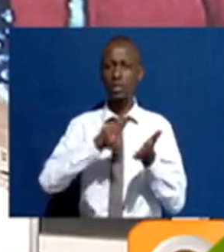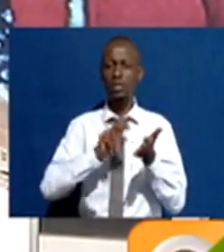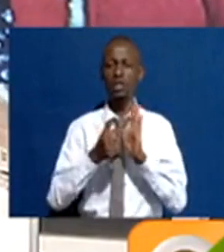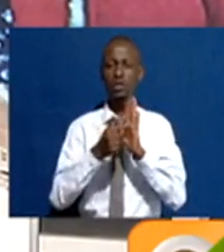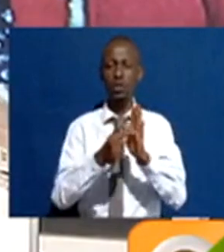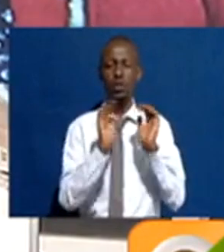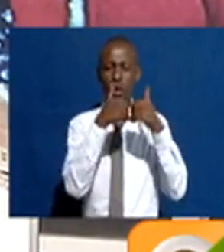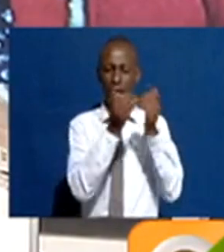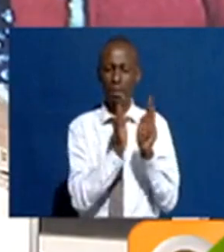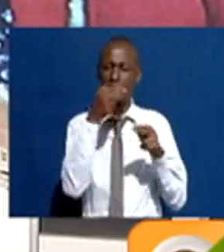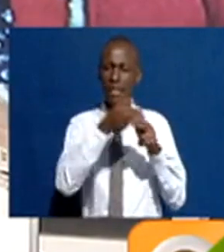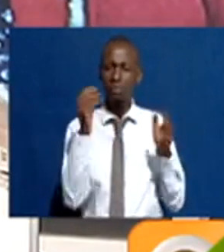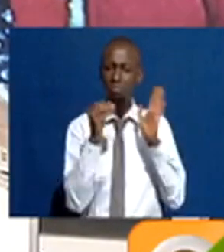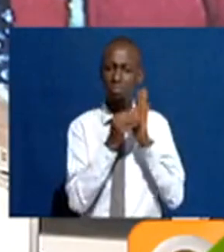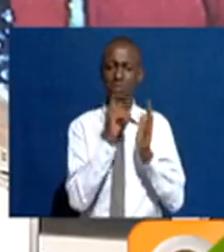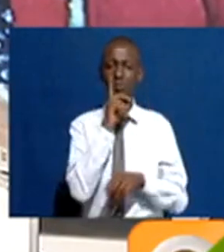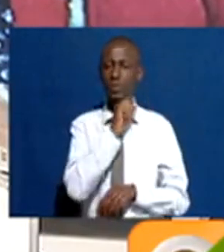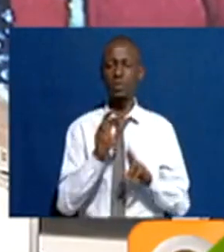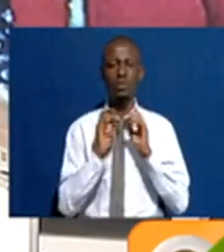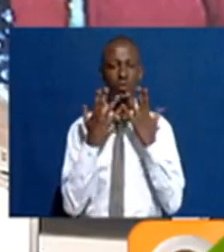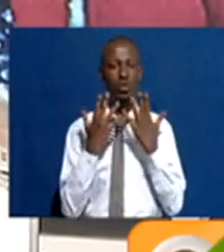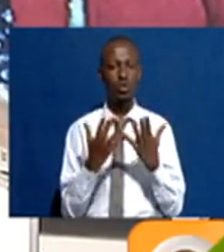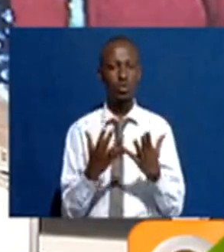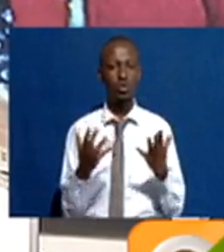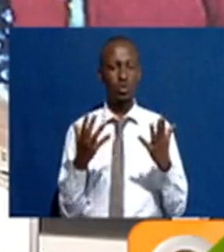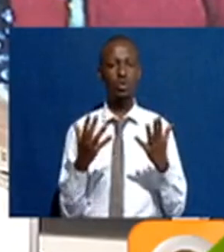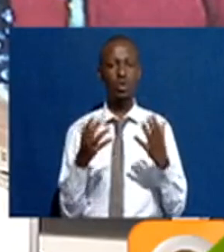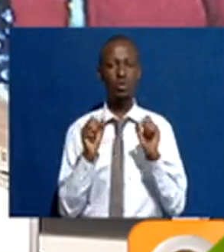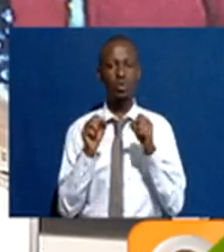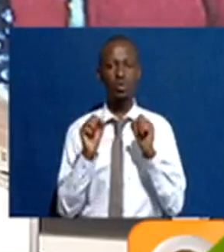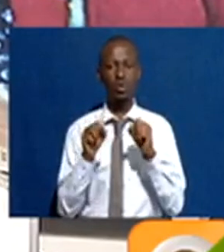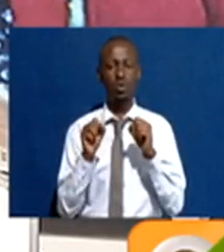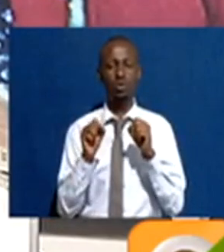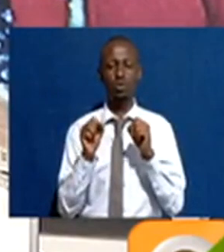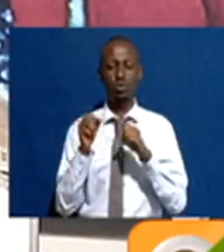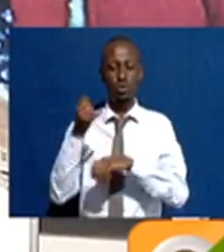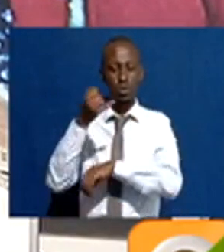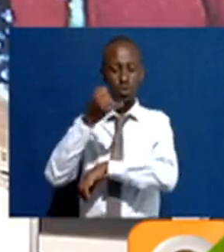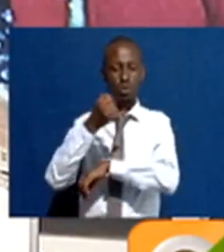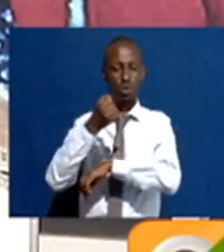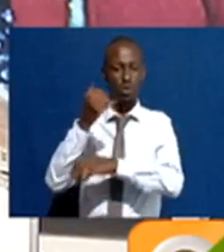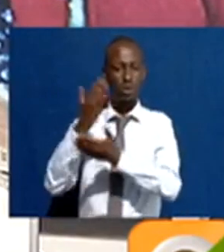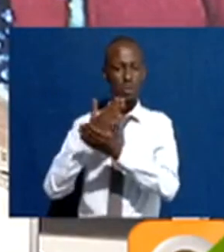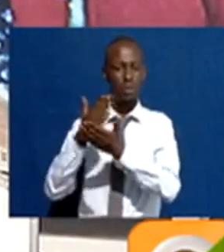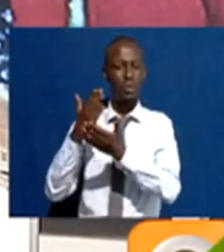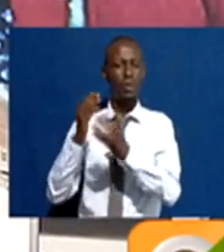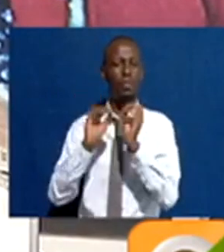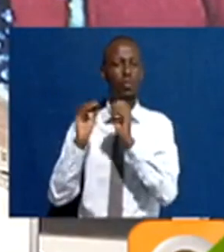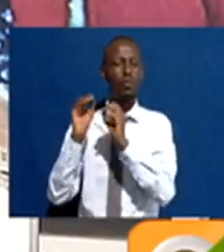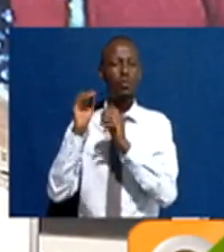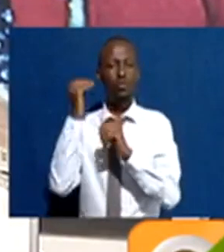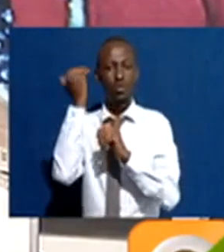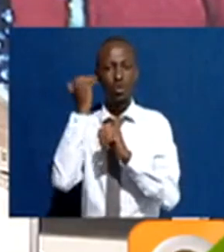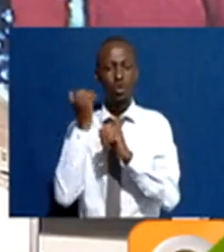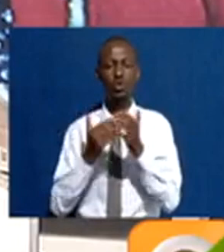hiyo. Na kama anavyotuarifu Ben Kirui, shirika la Aimi Malu Kenya limeelekea kutini kutaka kusitishwa kubomoaji wa nyumba